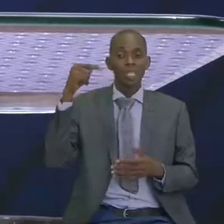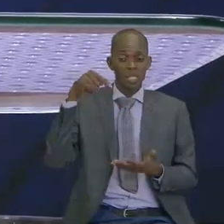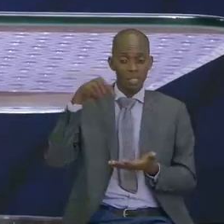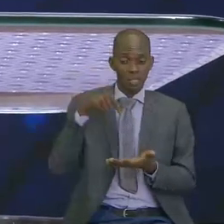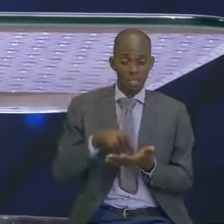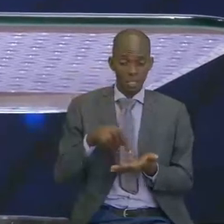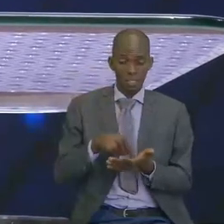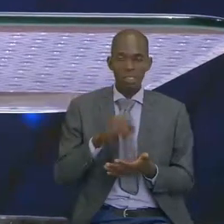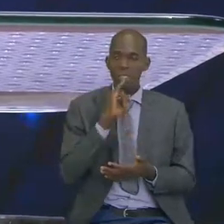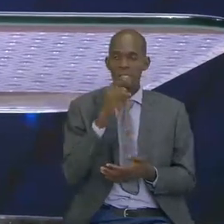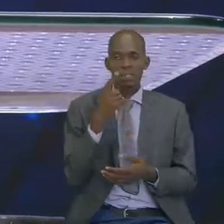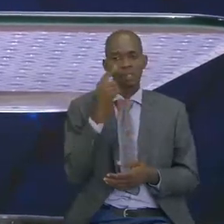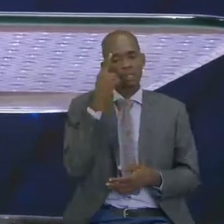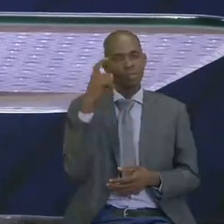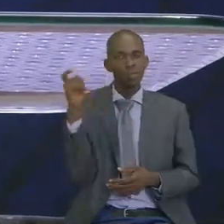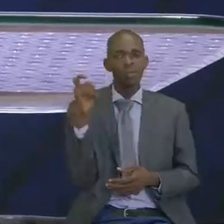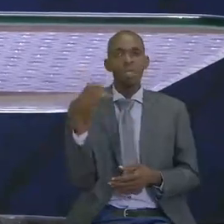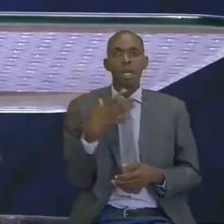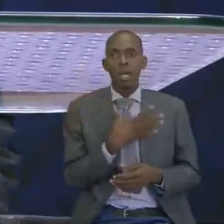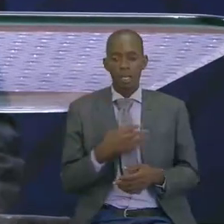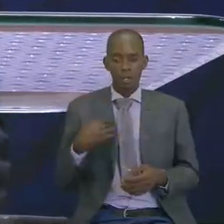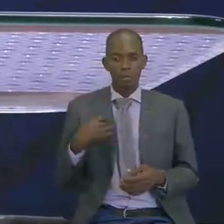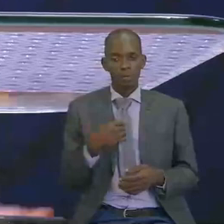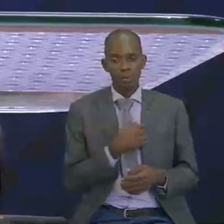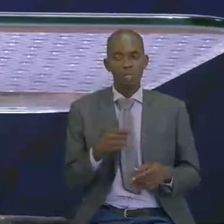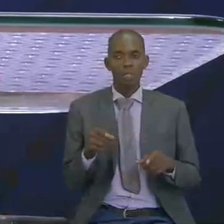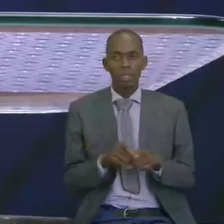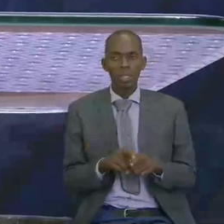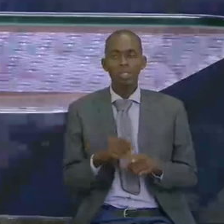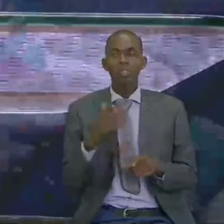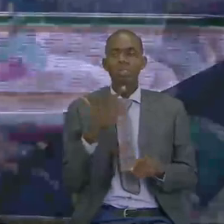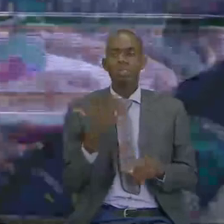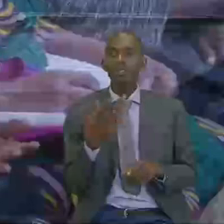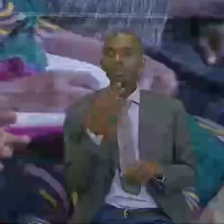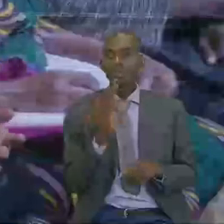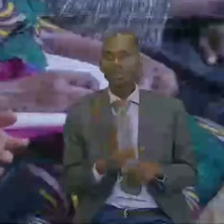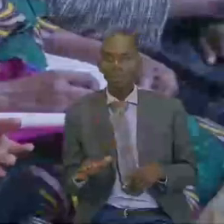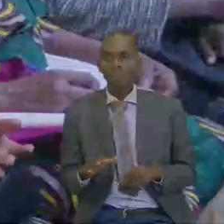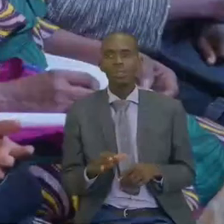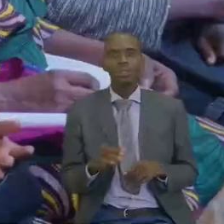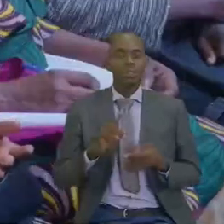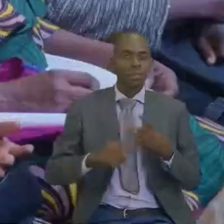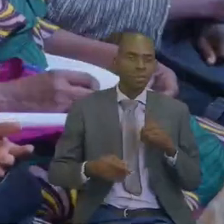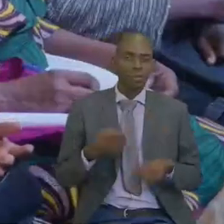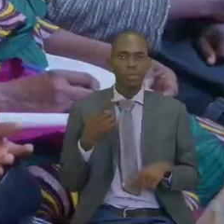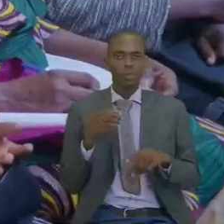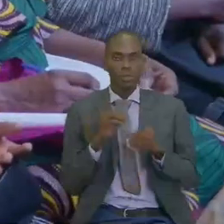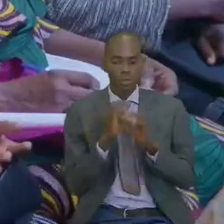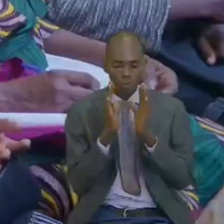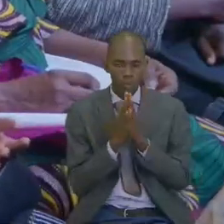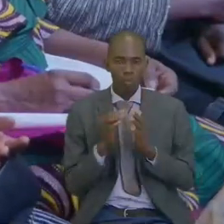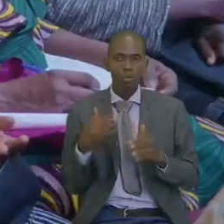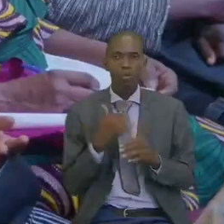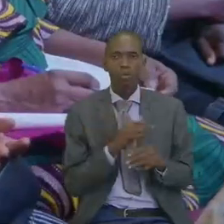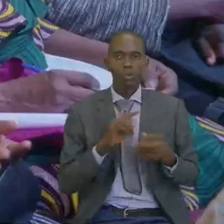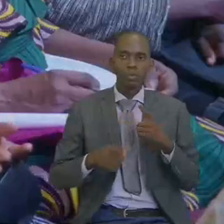voilà le songe, nous, Daniel, Sadrach, Meshach et Abednego, nous, compagnons en prière, partenaires en